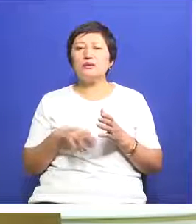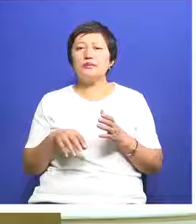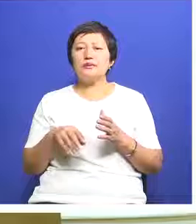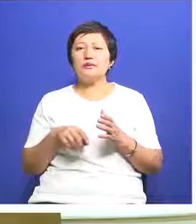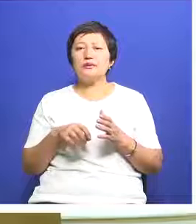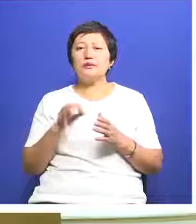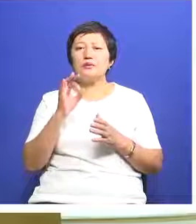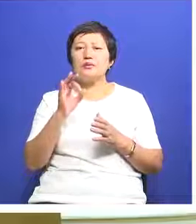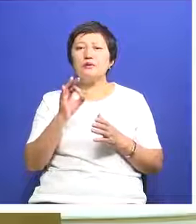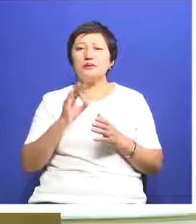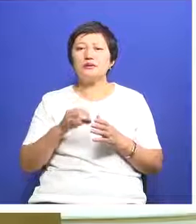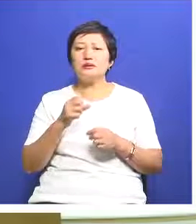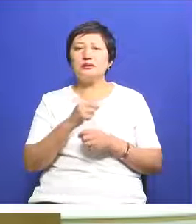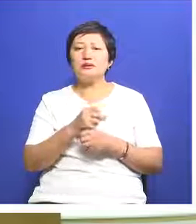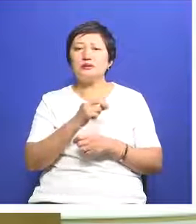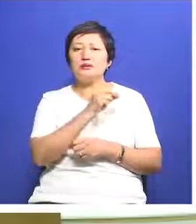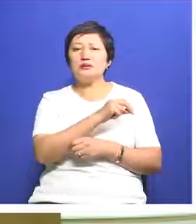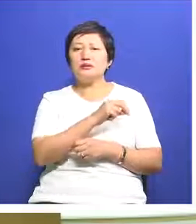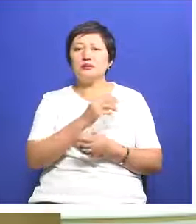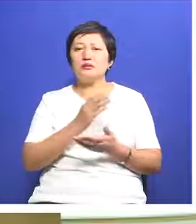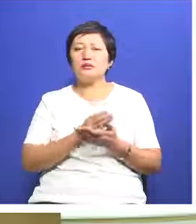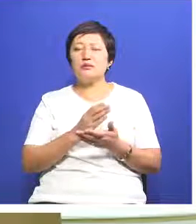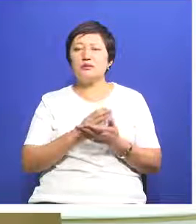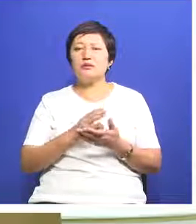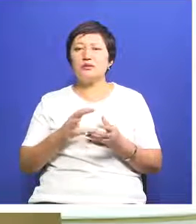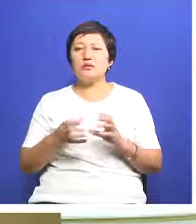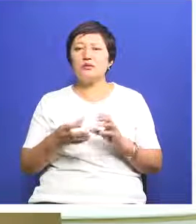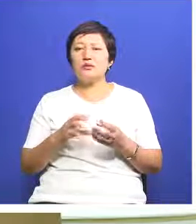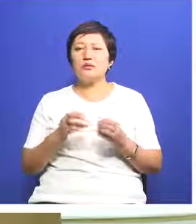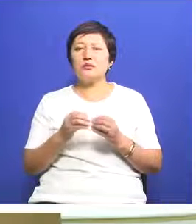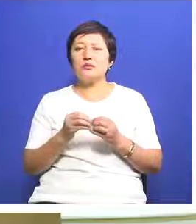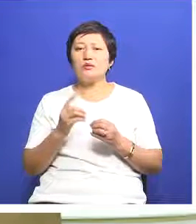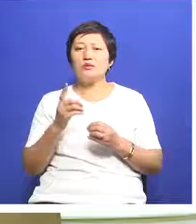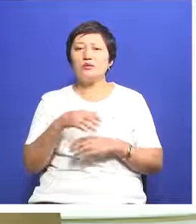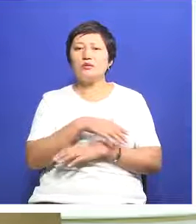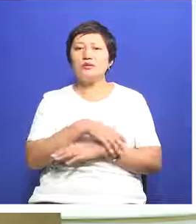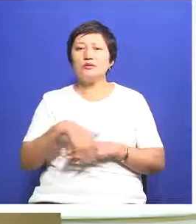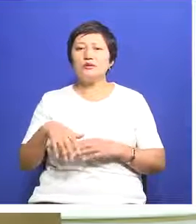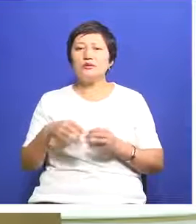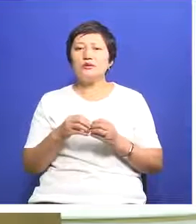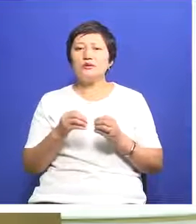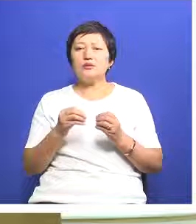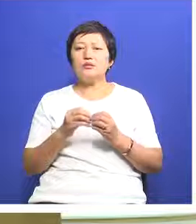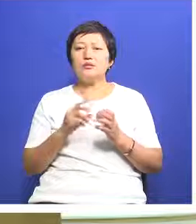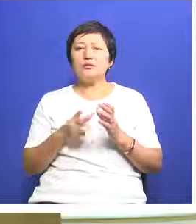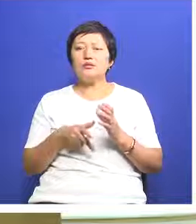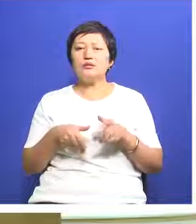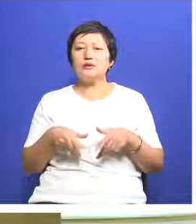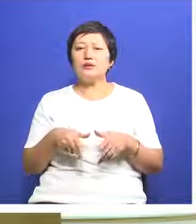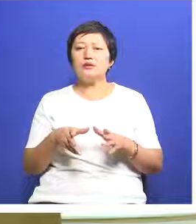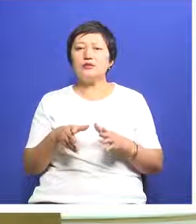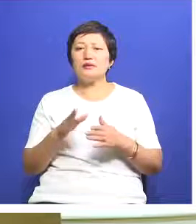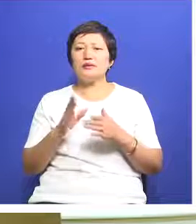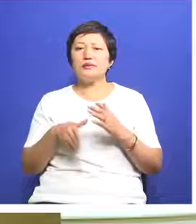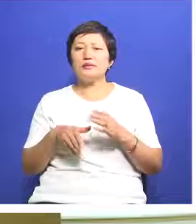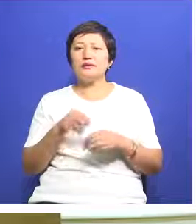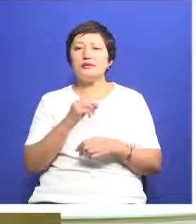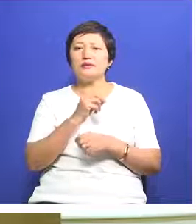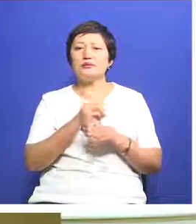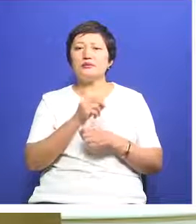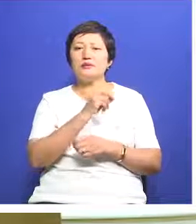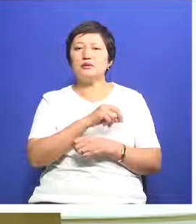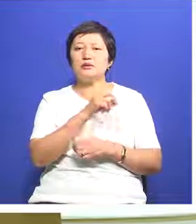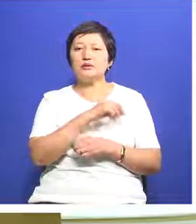99% стенд десек болот. Өткөнү менде азыр биздин ауылда 14 көчө болсо, сонун 10-үн асфальттап беттик бүгүнкү